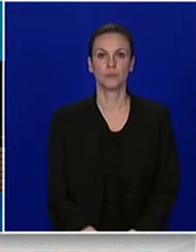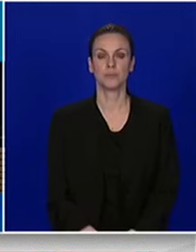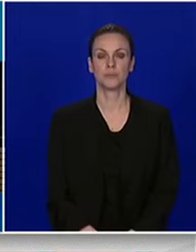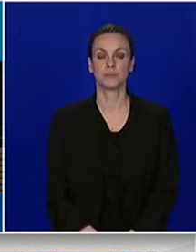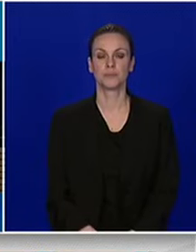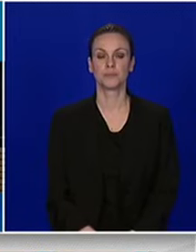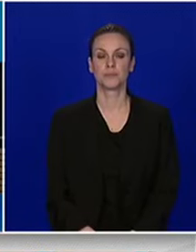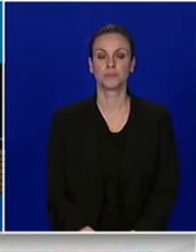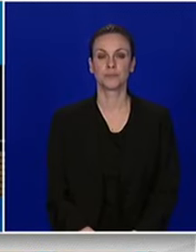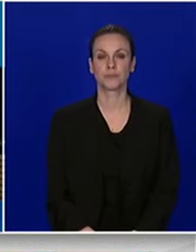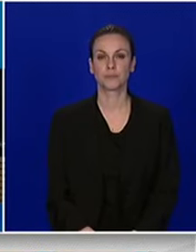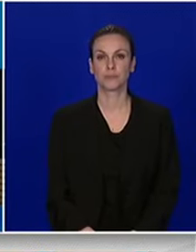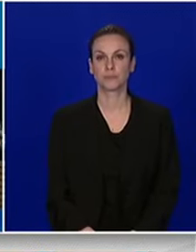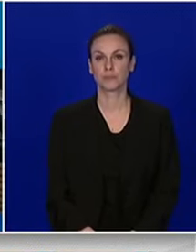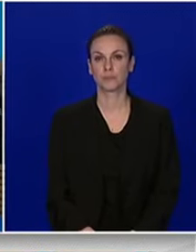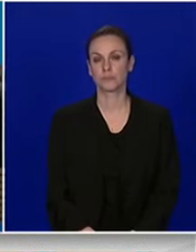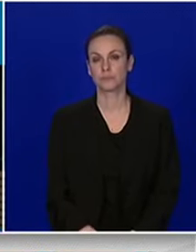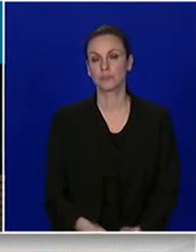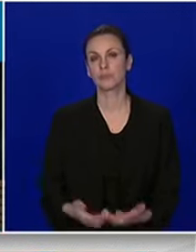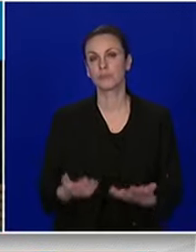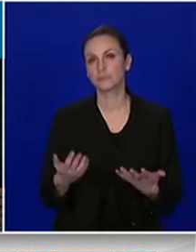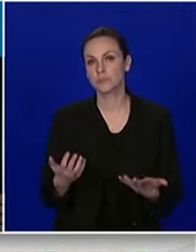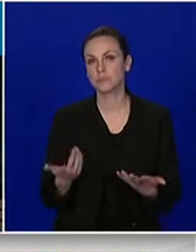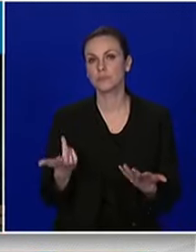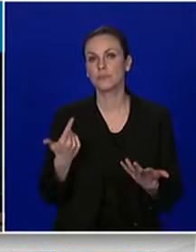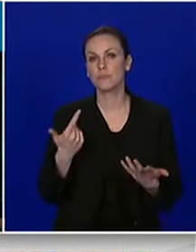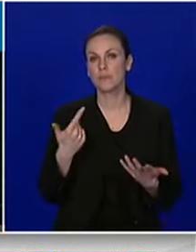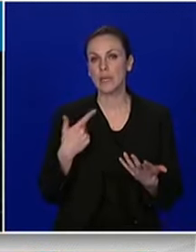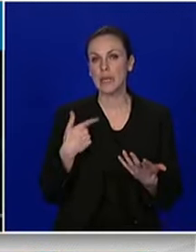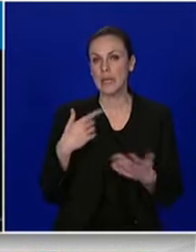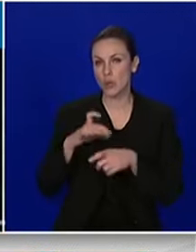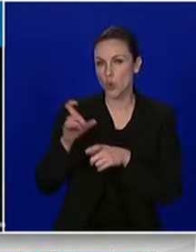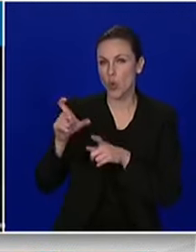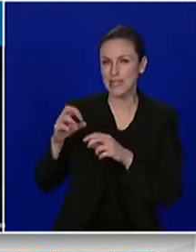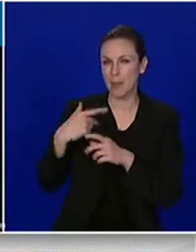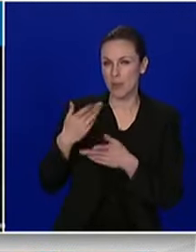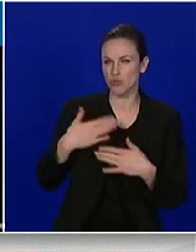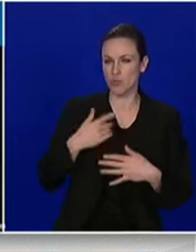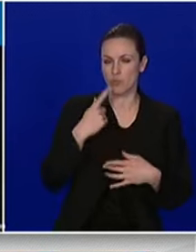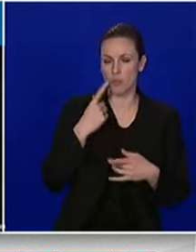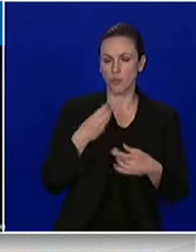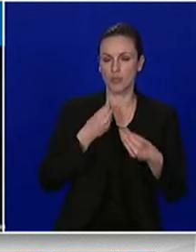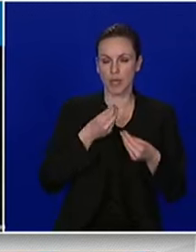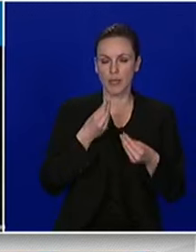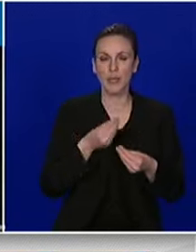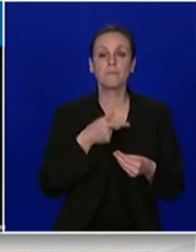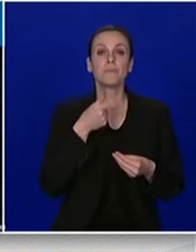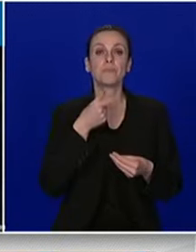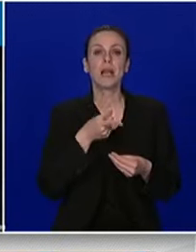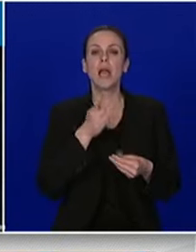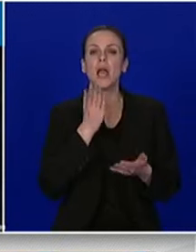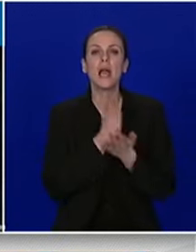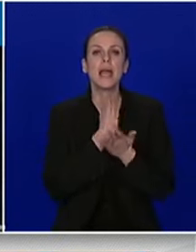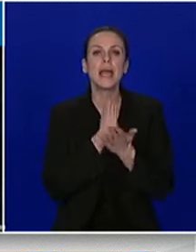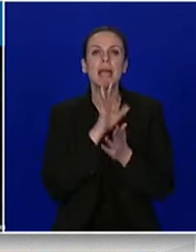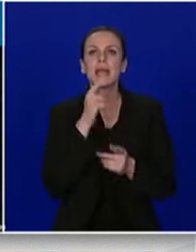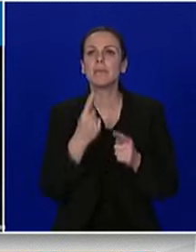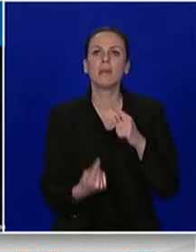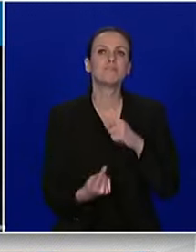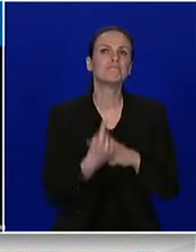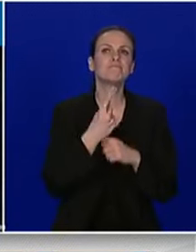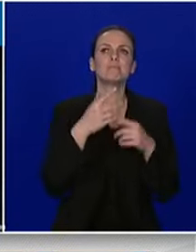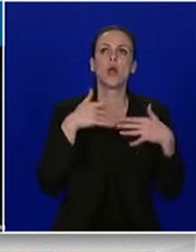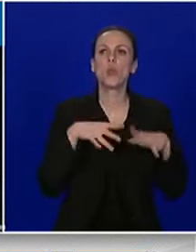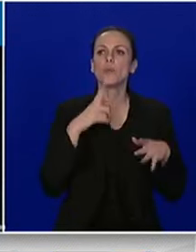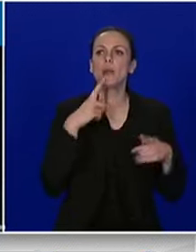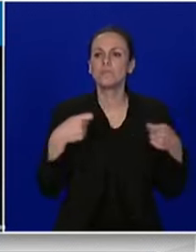Evo, ja ću, kolega Cepak, probati odgovoriti. Dakle, u svim onim slučajevima kada postoje osobe sa komorbiditetom,